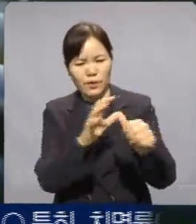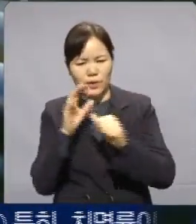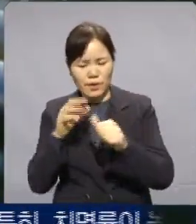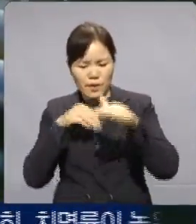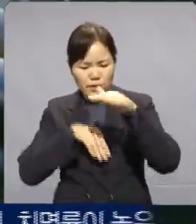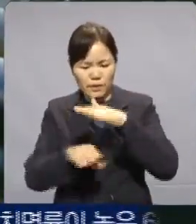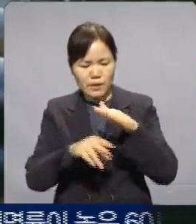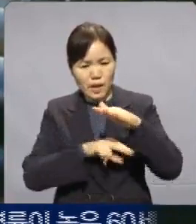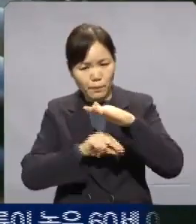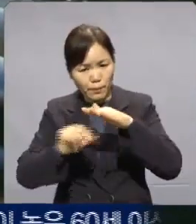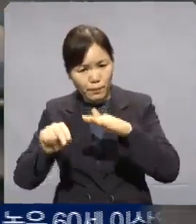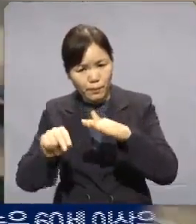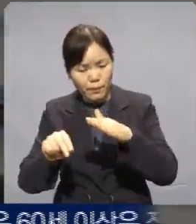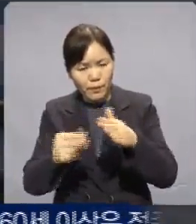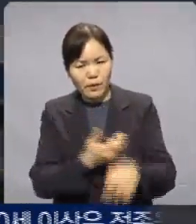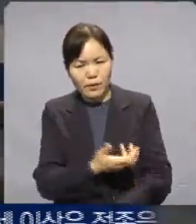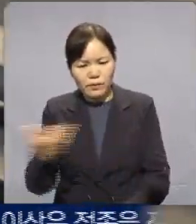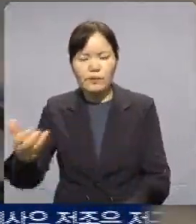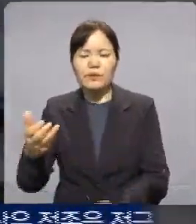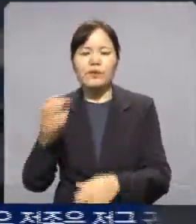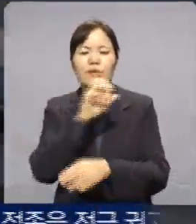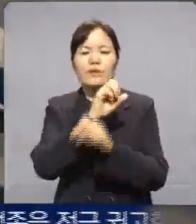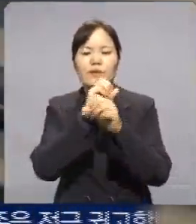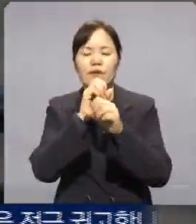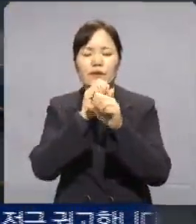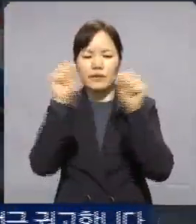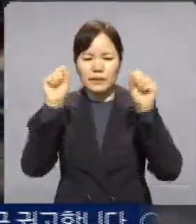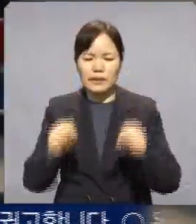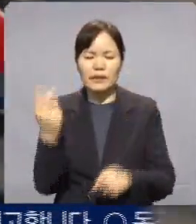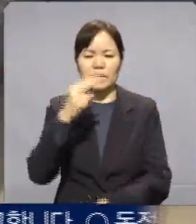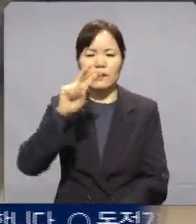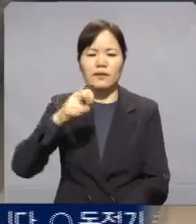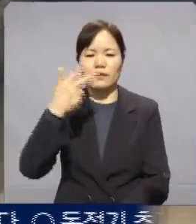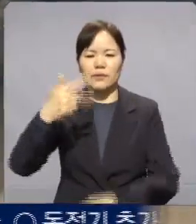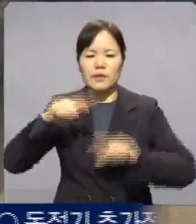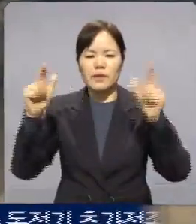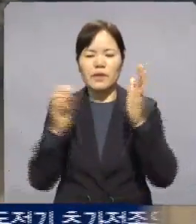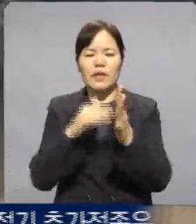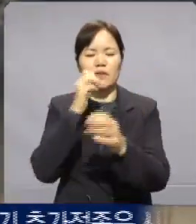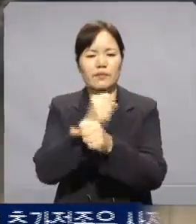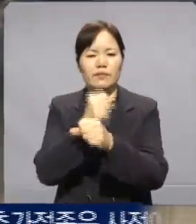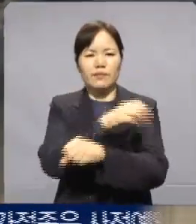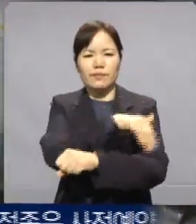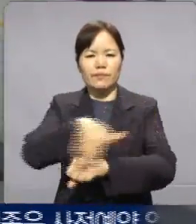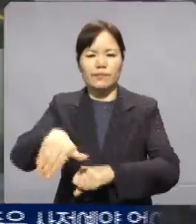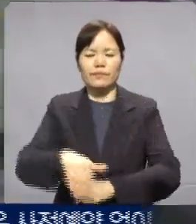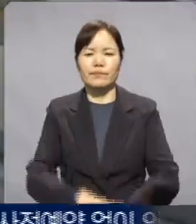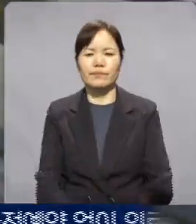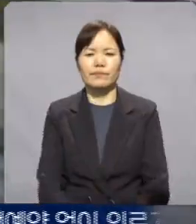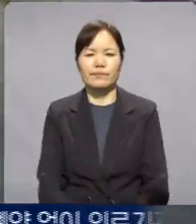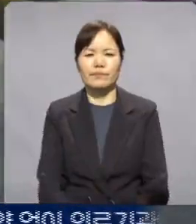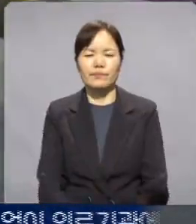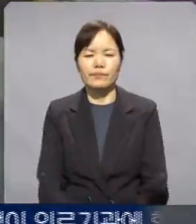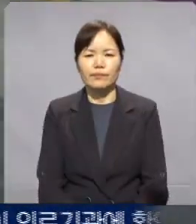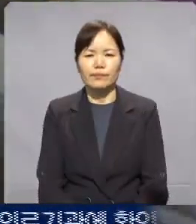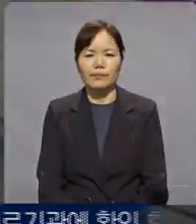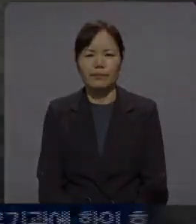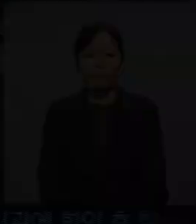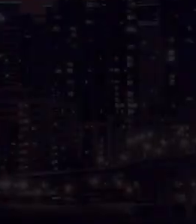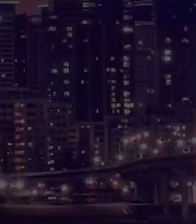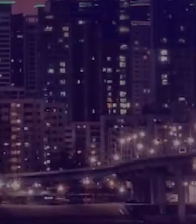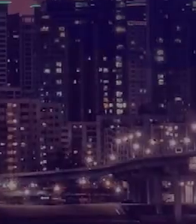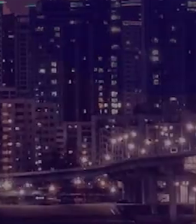운송 시스템은 2027년까지 구축할 계획입니다. OBS 뉴스 유성훈입니다.